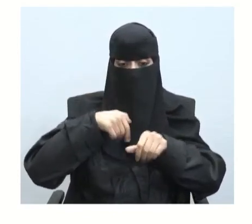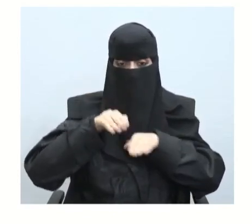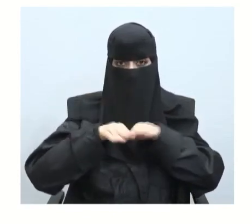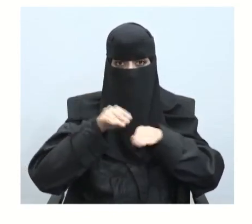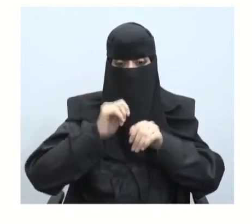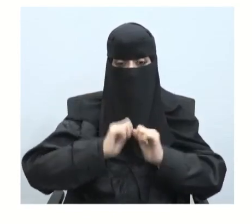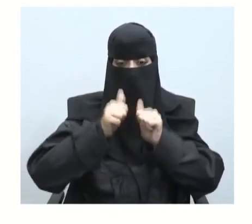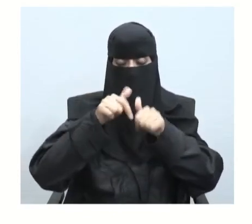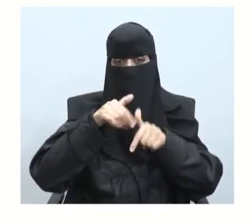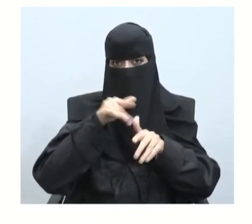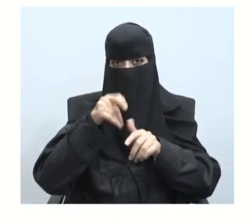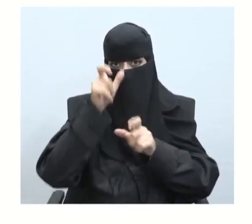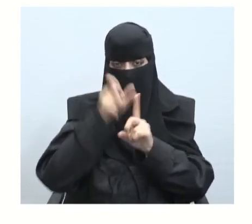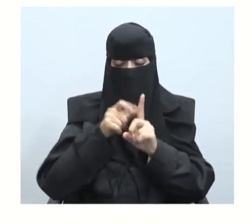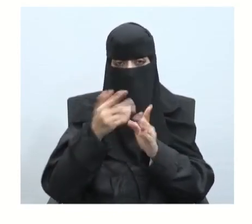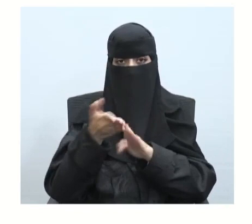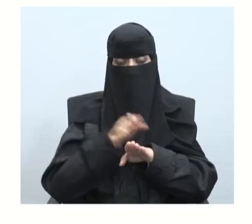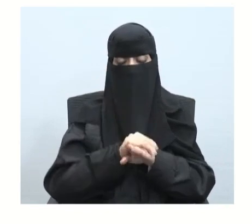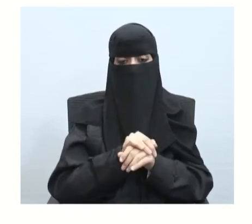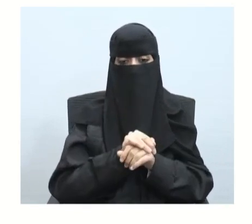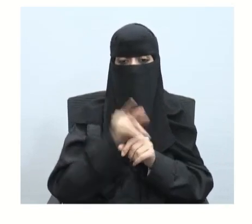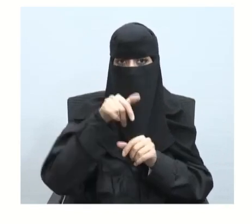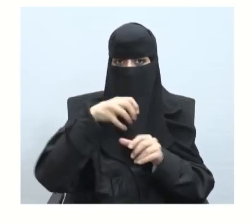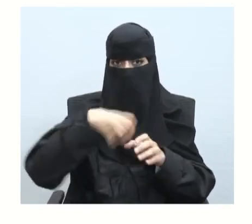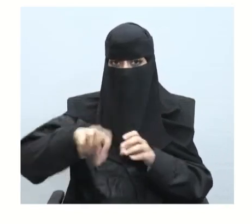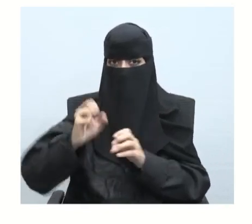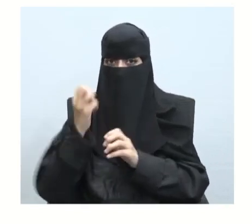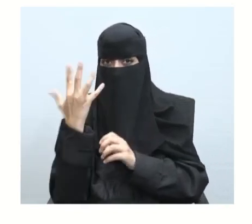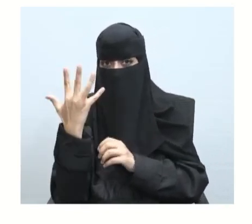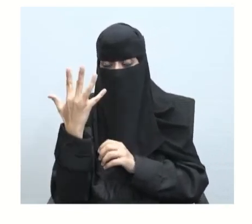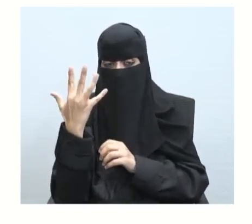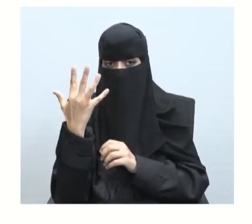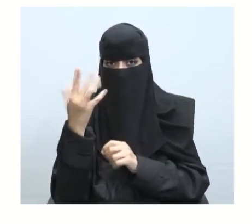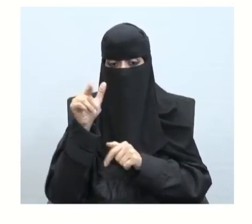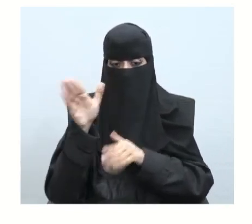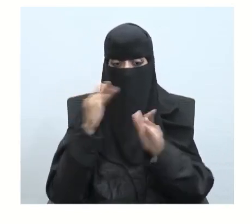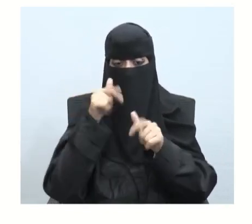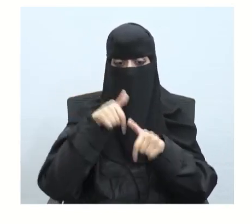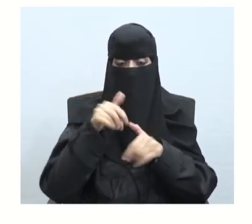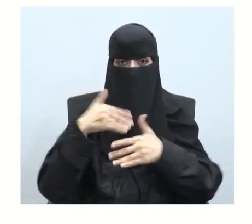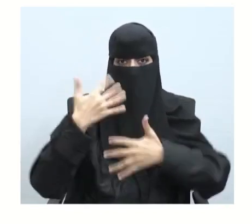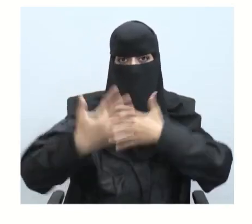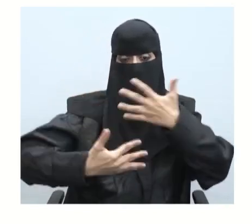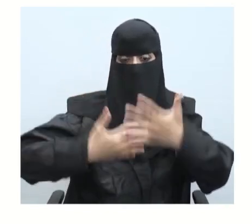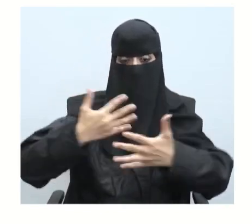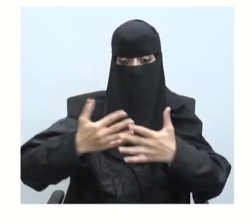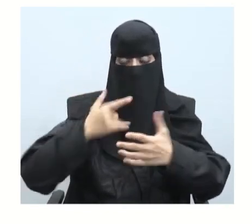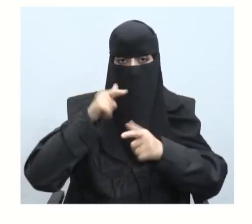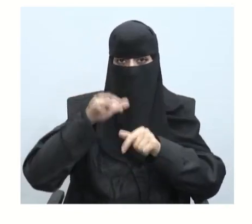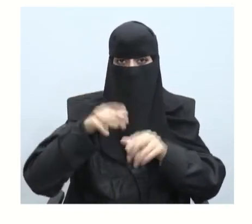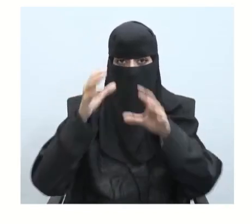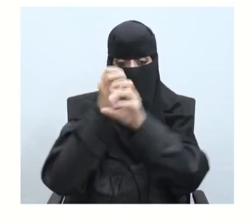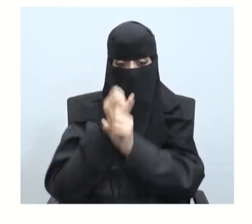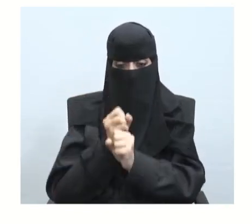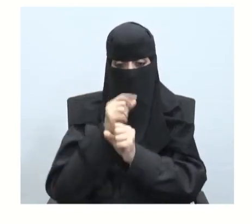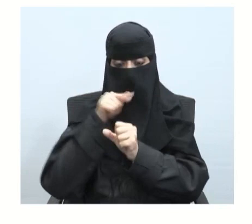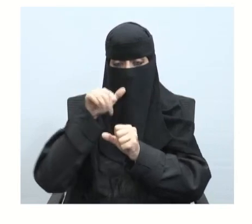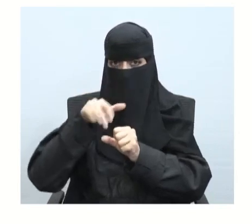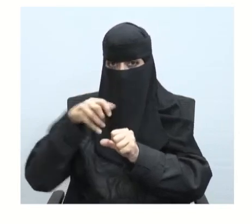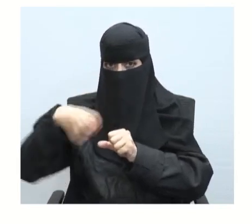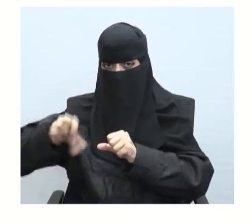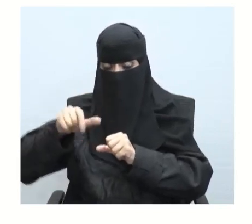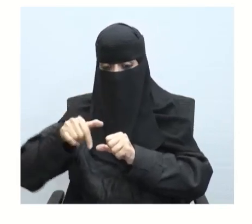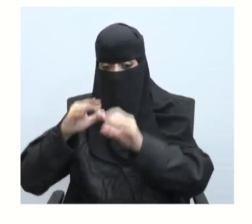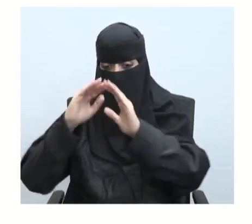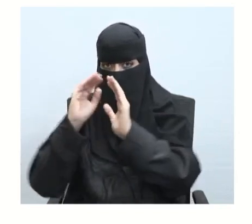او قدرتك انت شخصيا على المشي ناتي الى الفصل ماذا الفصل الخامس في الفصل الخامس درسنا الطاقه اخذنا